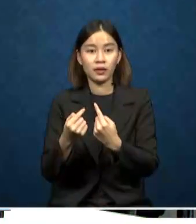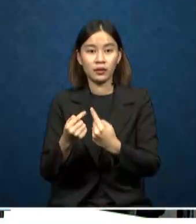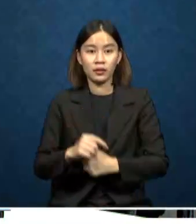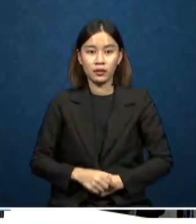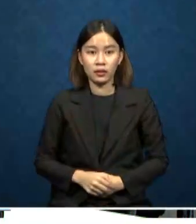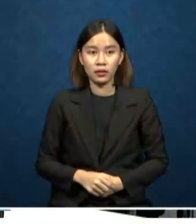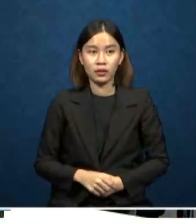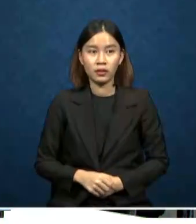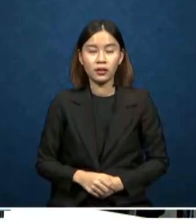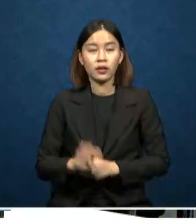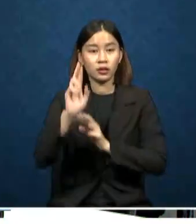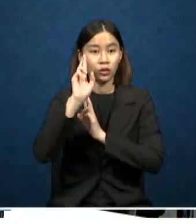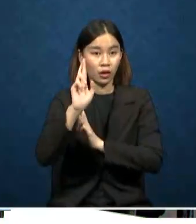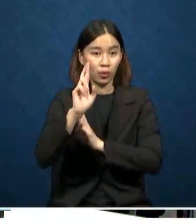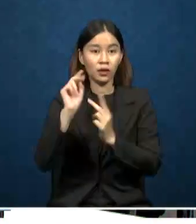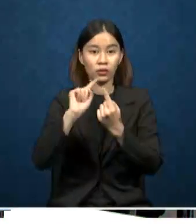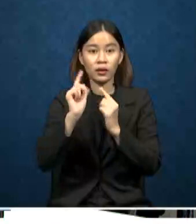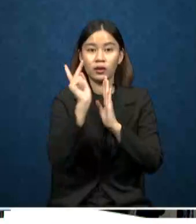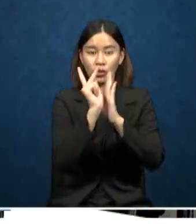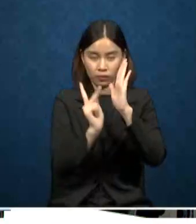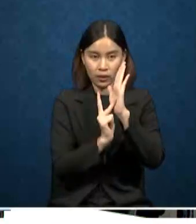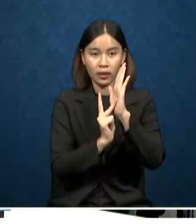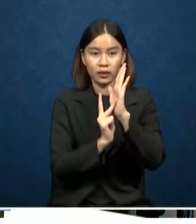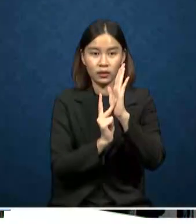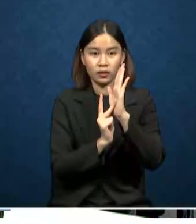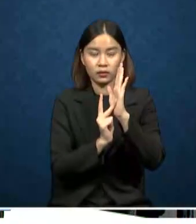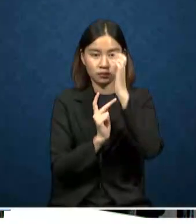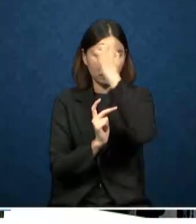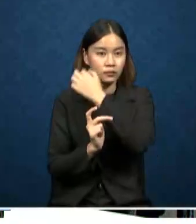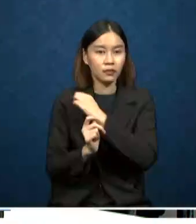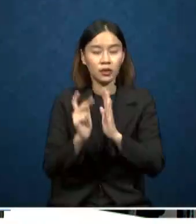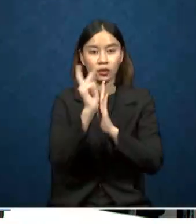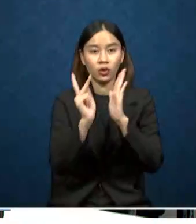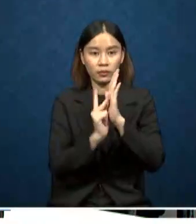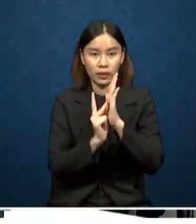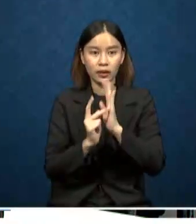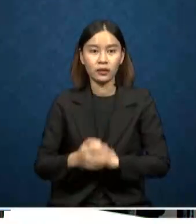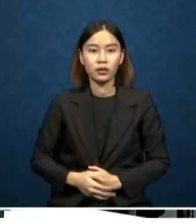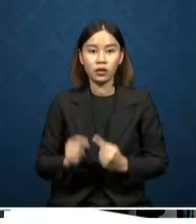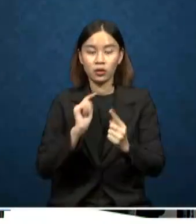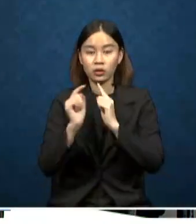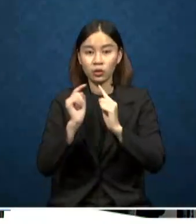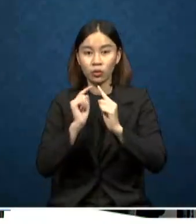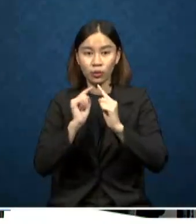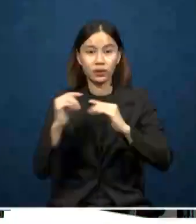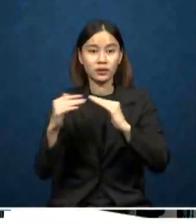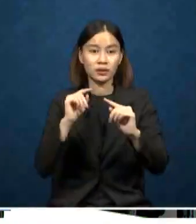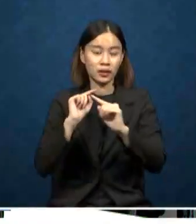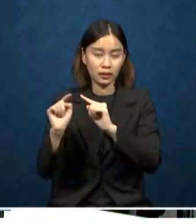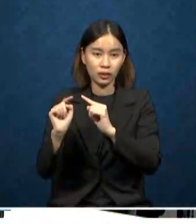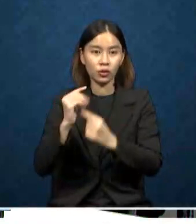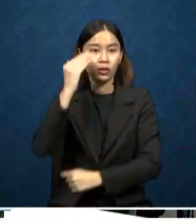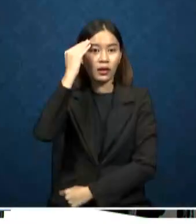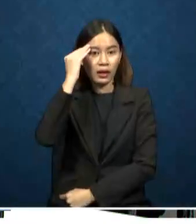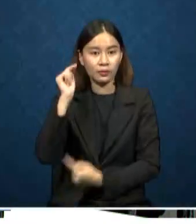เรื่องนึงที่ควรระวังก็คือในเรื่องของกฎหมายนะค่ะเอ่อที่เกี่ยวข้องและการประสานงานเนี่ยการรับ